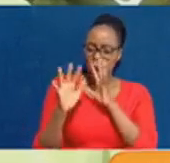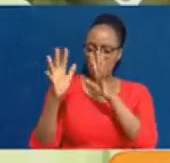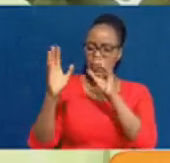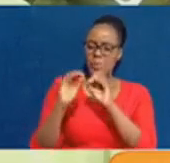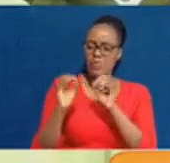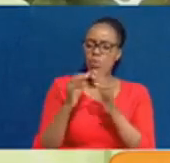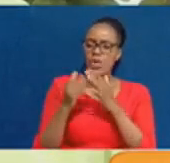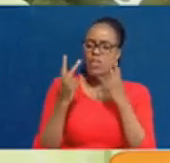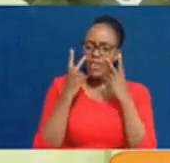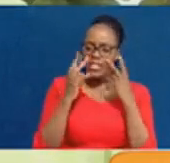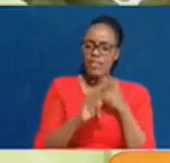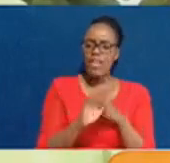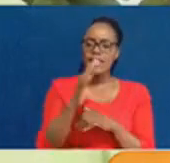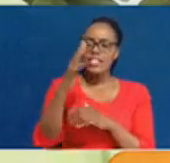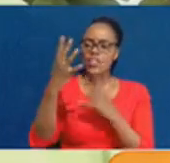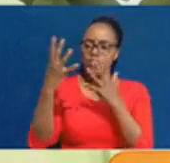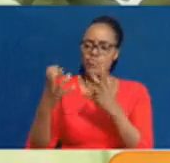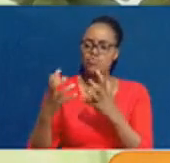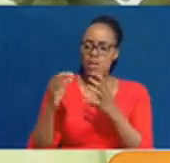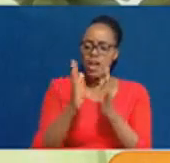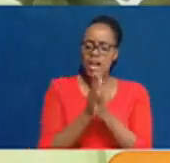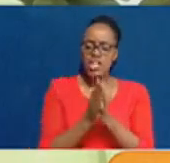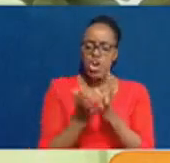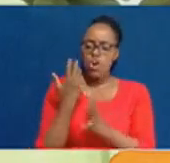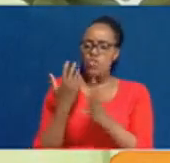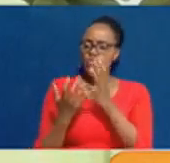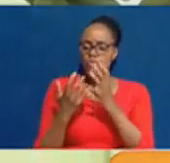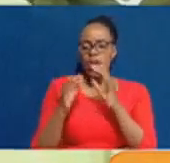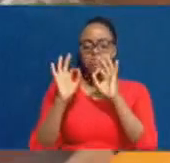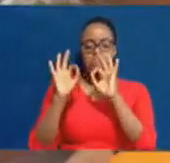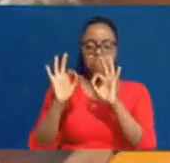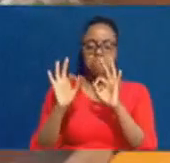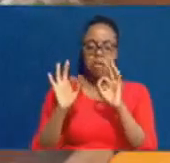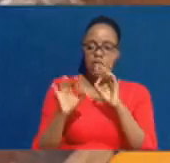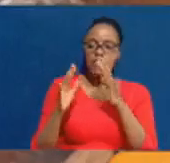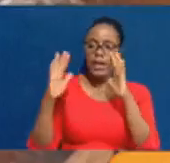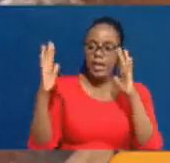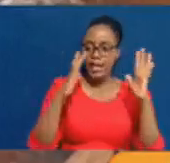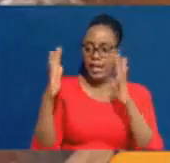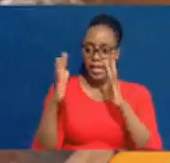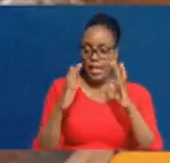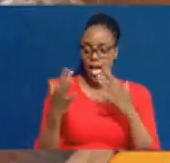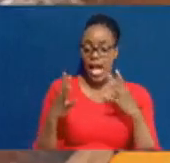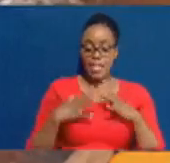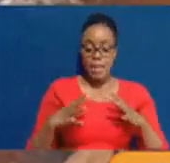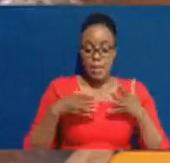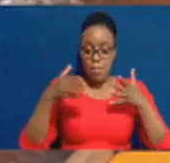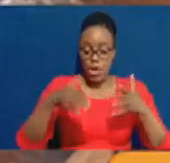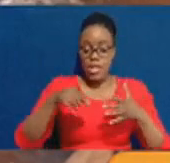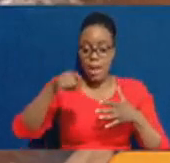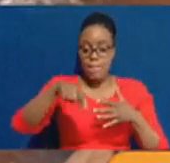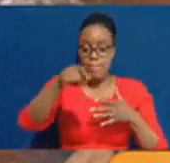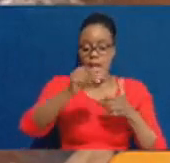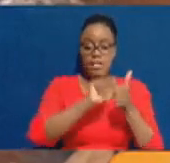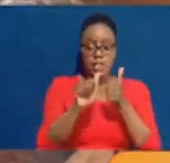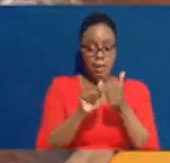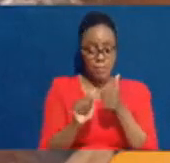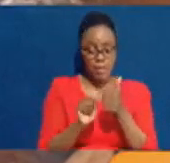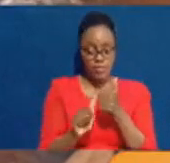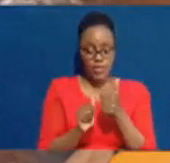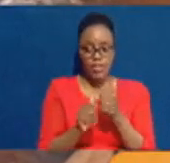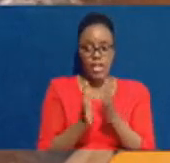macho, na ile miti inanyonya na inatoa oxygen safi. Ukulima wetu sisi huku ni wa mahindi na